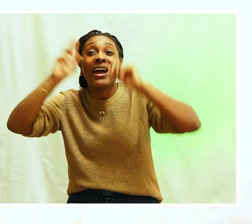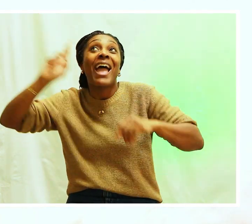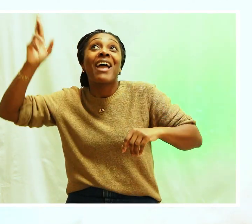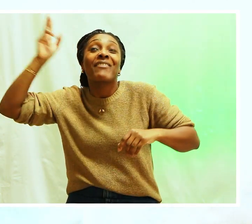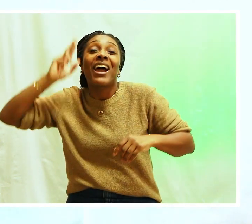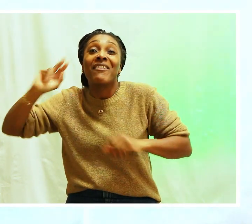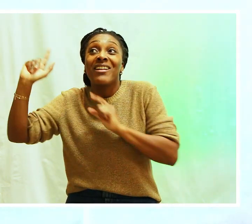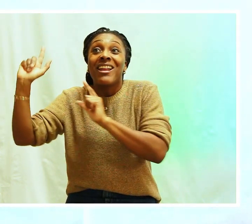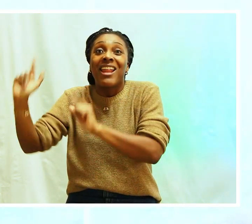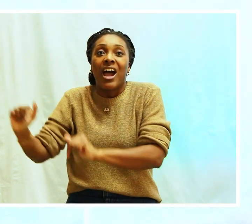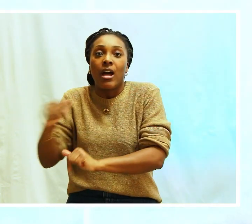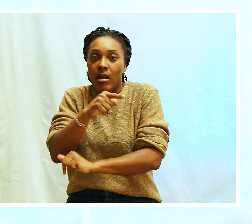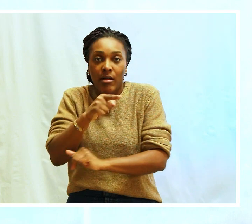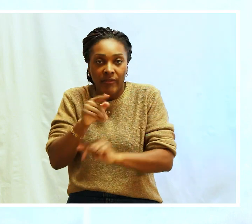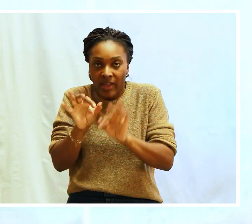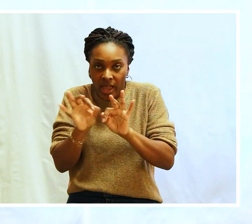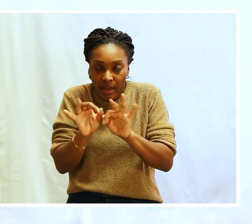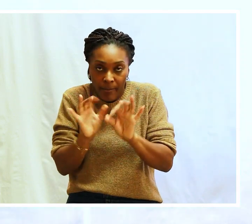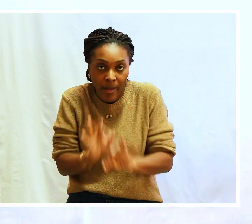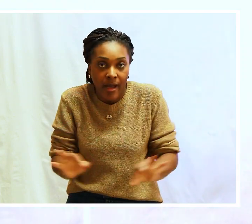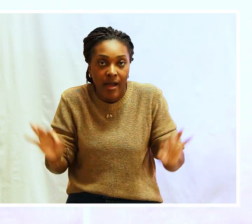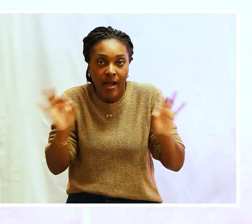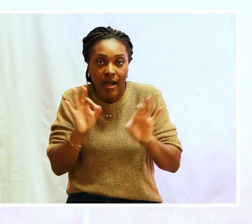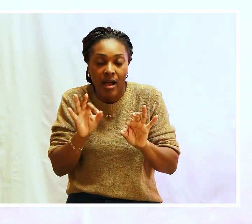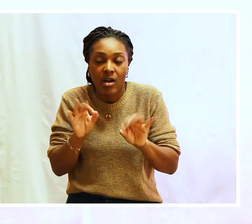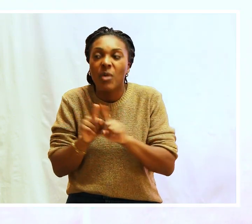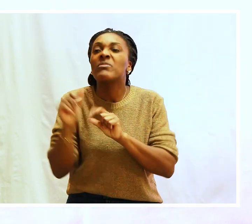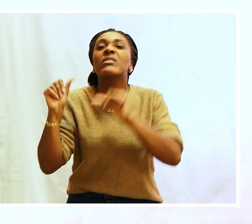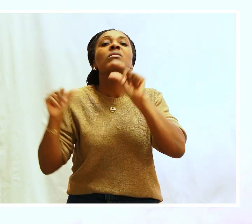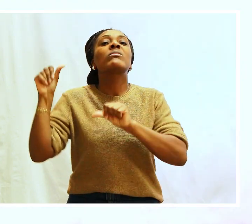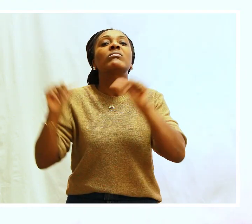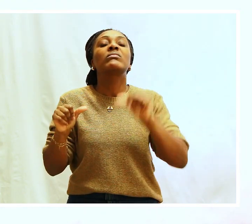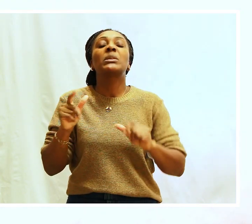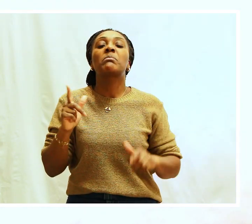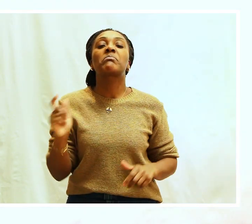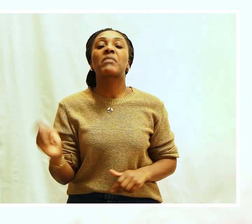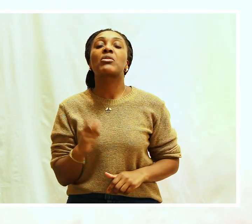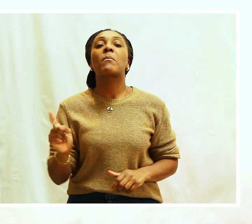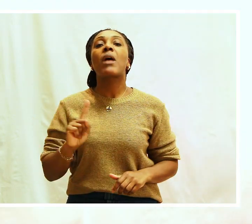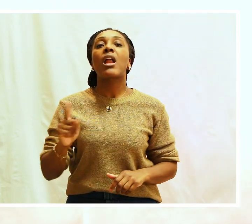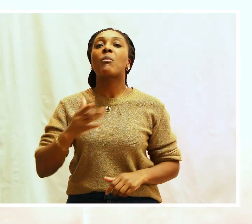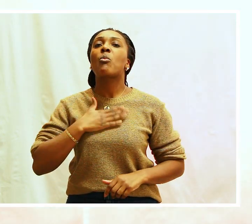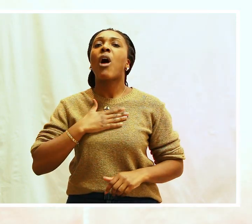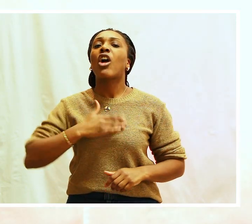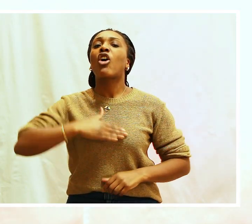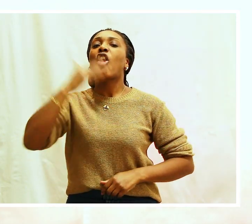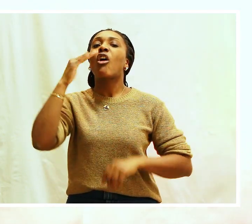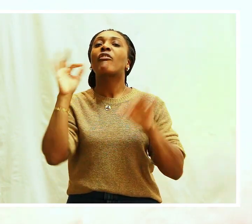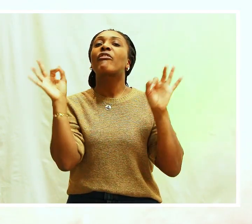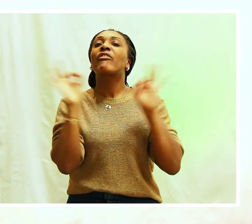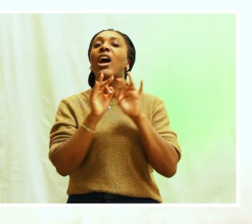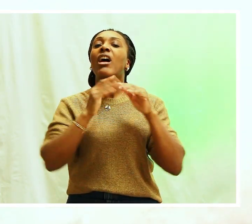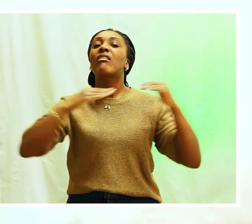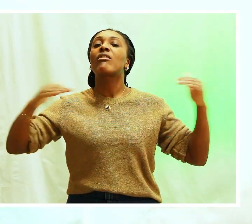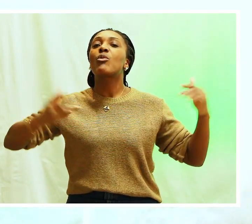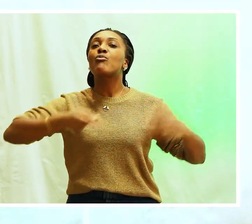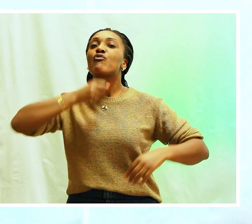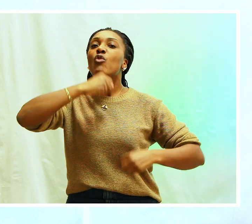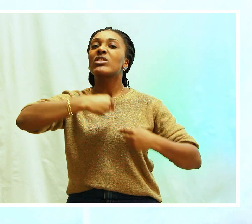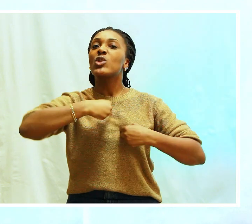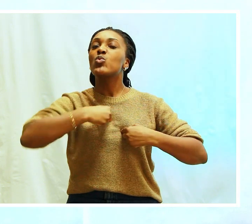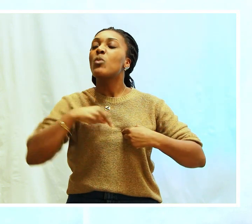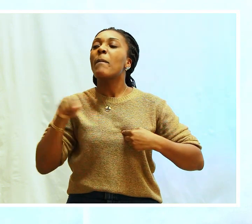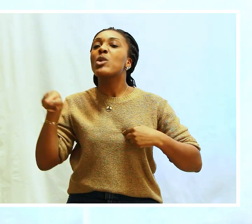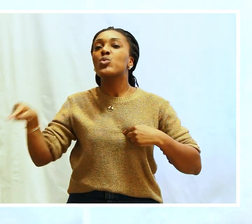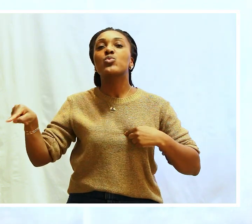donne un élément de comparaison négatif. Donc pour eux, ce n'est pas normal. C'est eux les aînés, c'est eux les plus vieux. Et